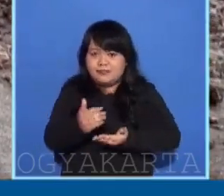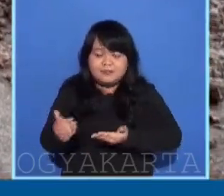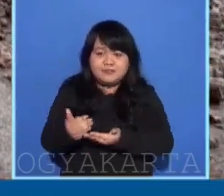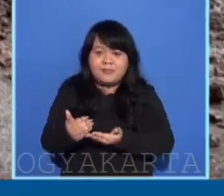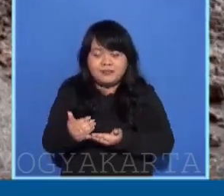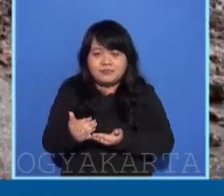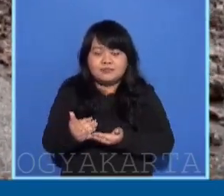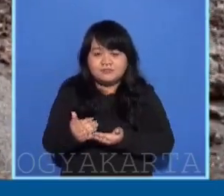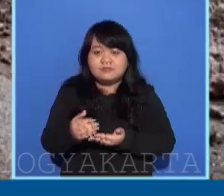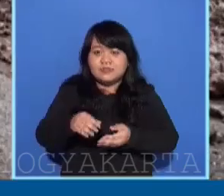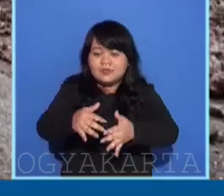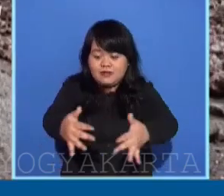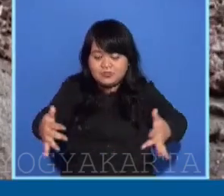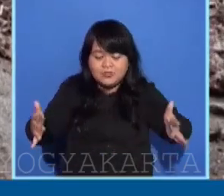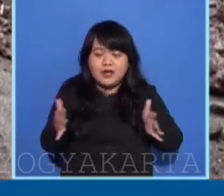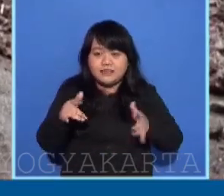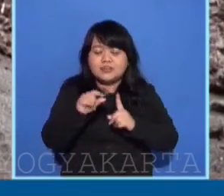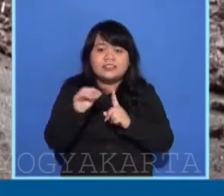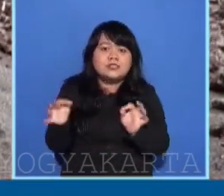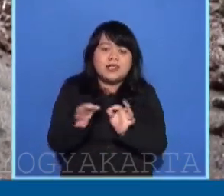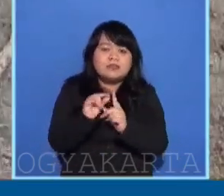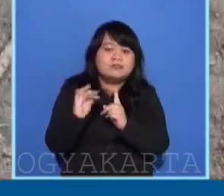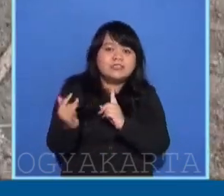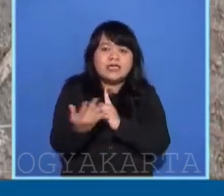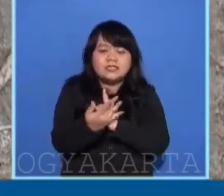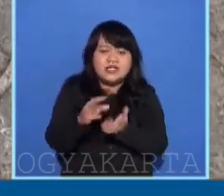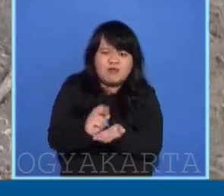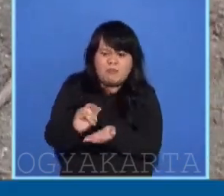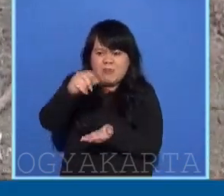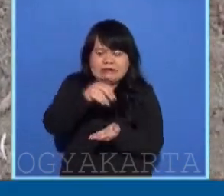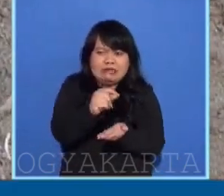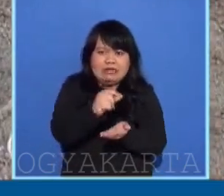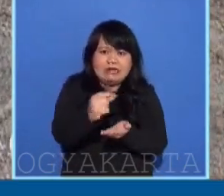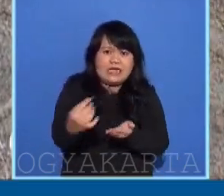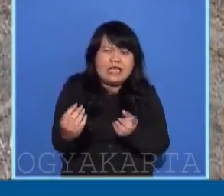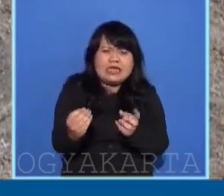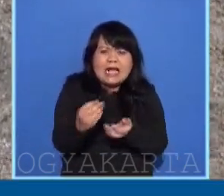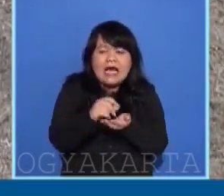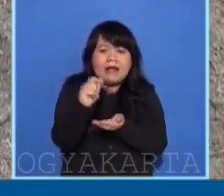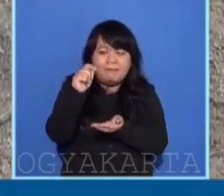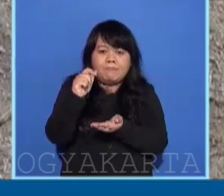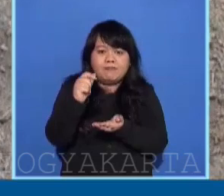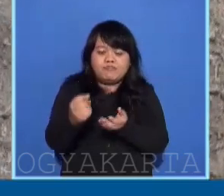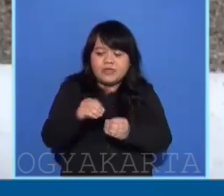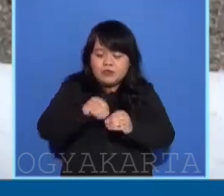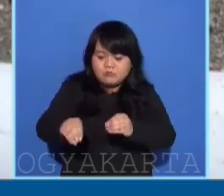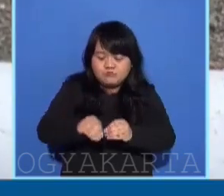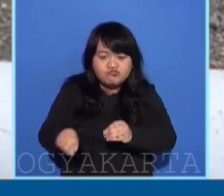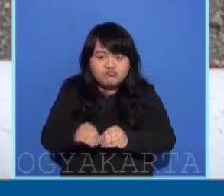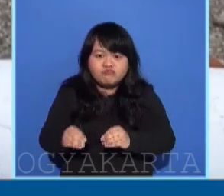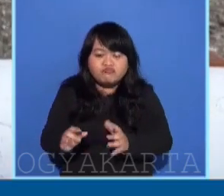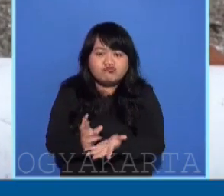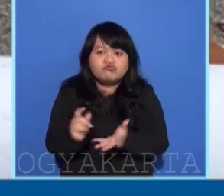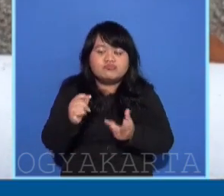pesis Lan ingkang wonten ing pesisir ingkang ngandet pasir utawi Wedi Mila Kedah dipun suburaken rumiyin